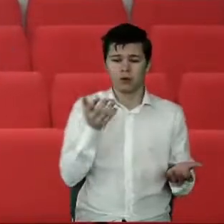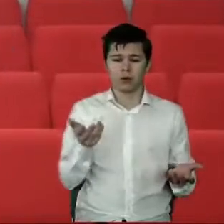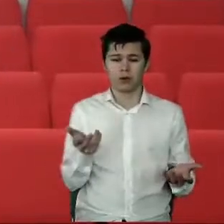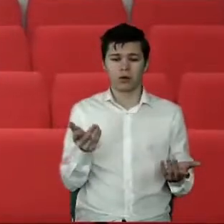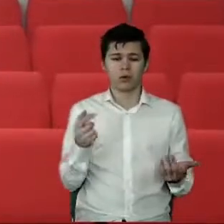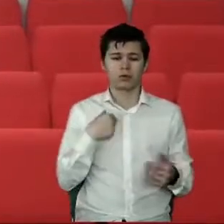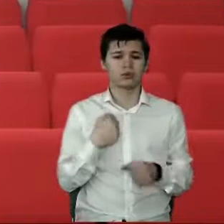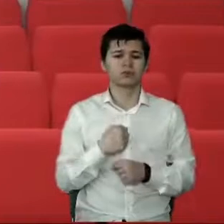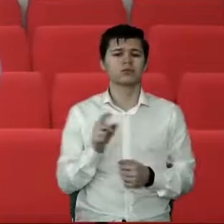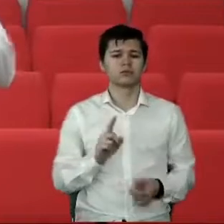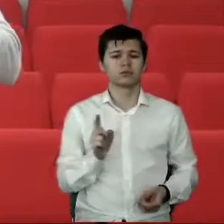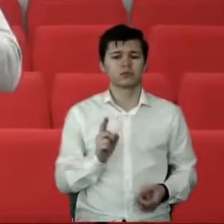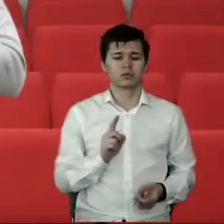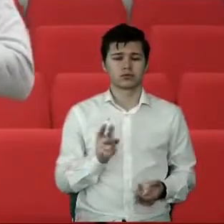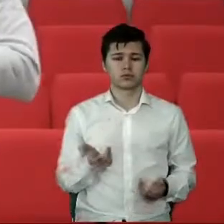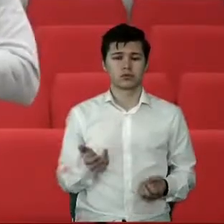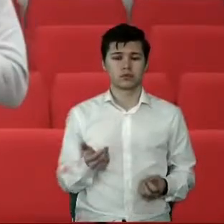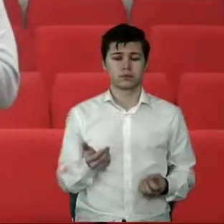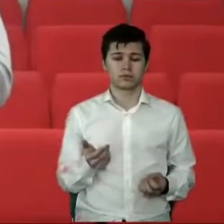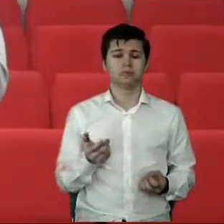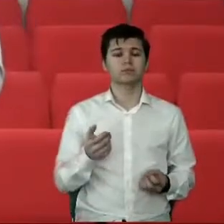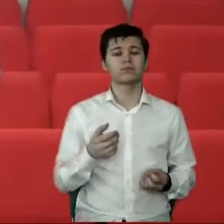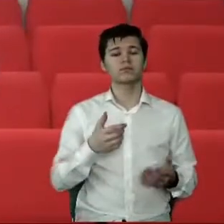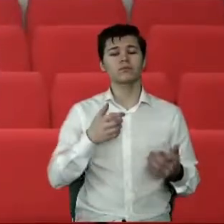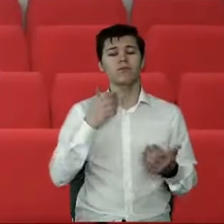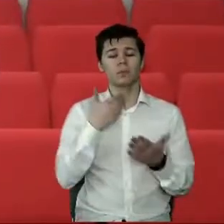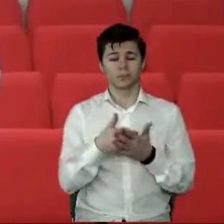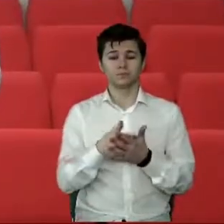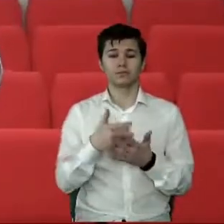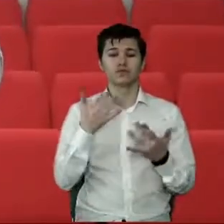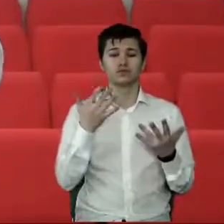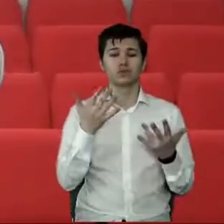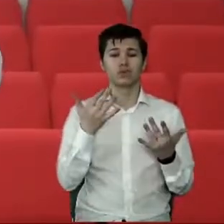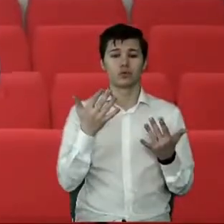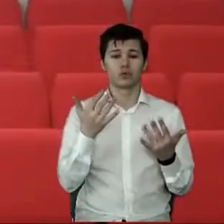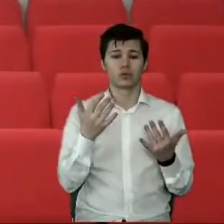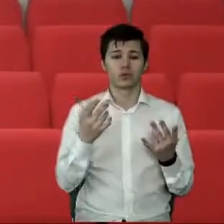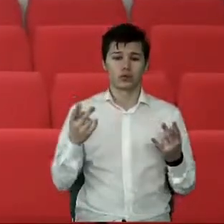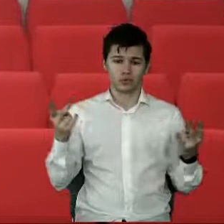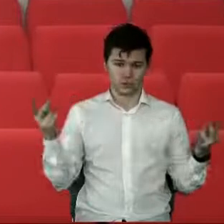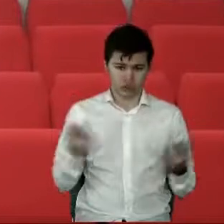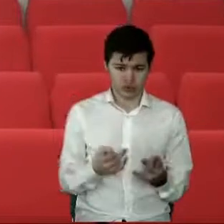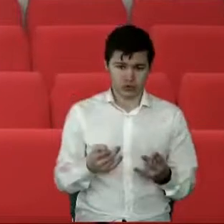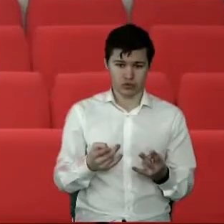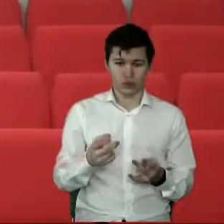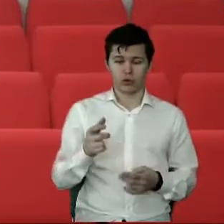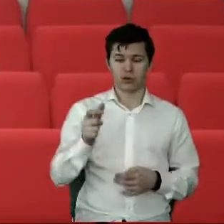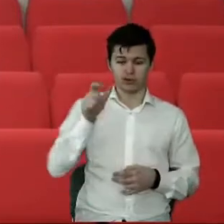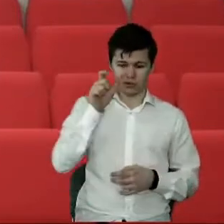духовная математика. Как вы думаете, ответьте сами себе, сколько нужно человек, чтобы передвинуть или уничтожить гору?